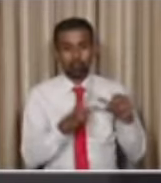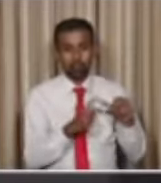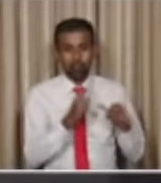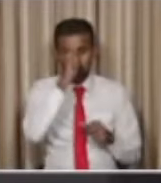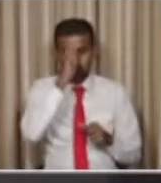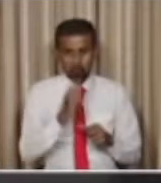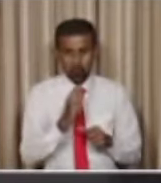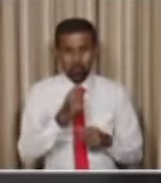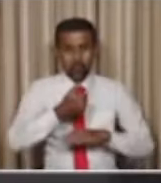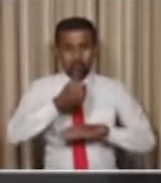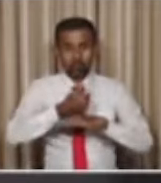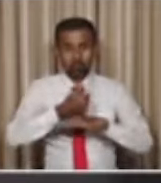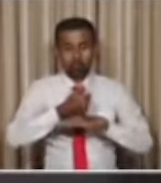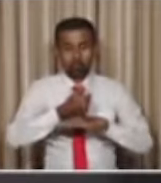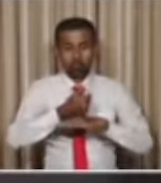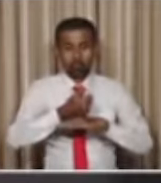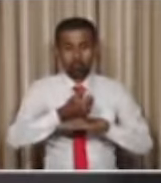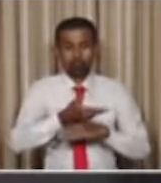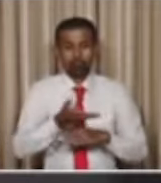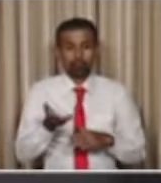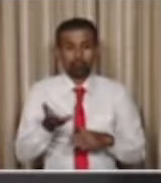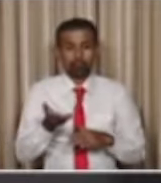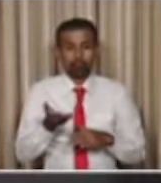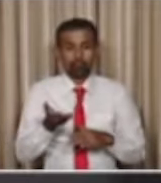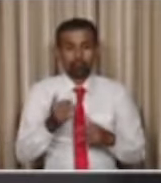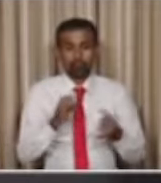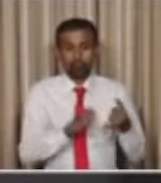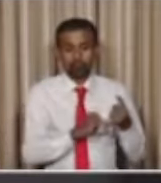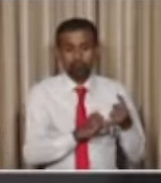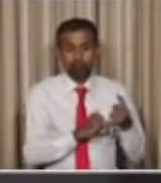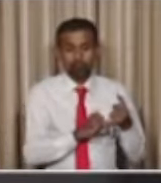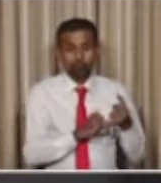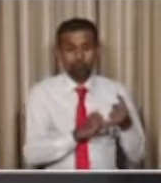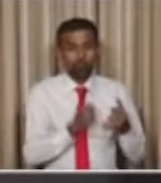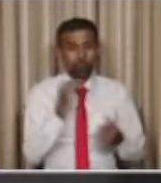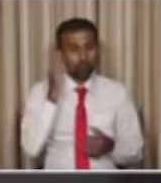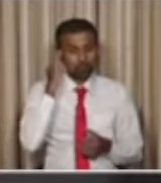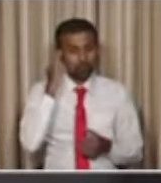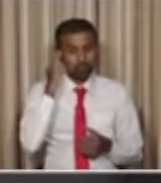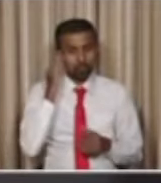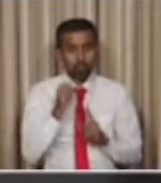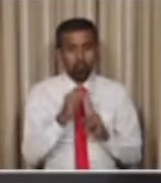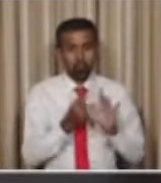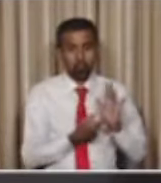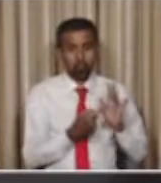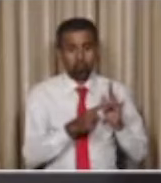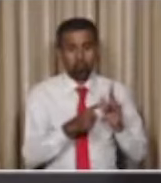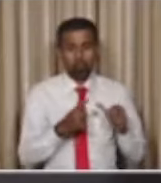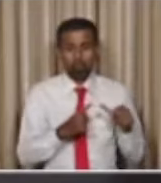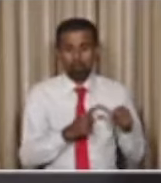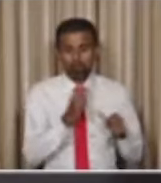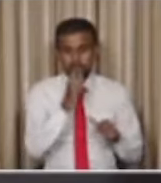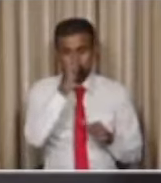ಮೆತಿತುಮಾಗೆ ಸಭಾಪತಿತ್ವೇನ್ ಸಂಧ್ಯಾ ಸಲ್ಗಾದು ಮಹಾತ್ಮ್ಯ ಮಹಾಚಾರ್ಯ ಅಸಿತದ